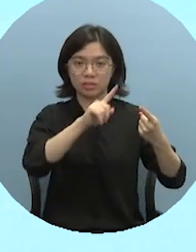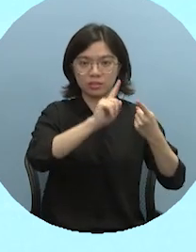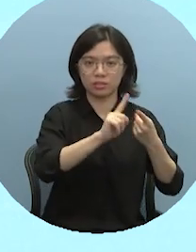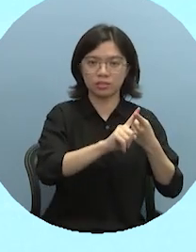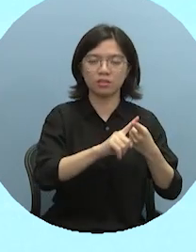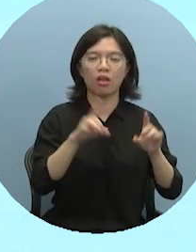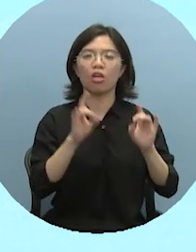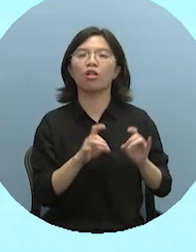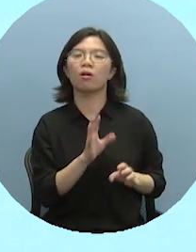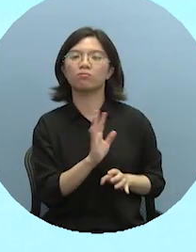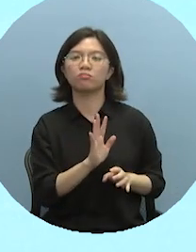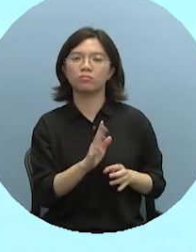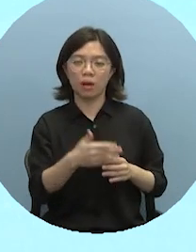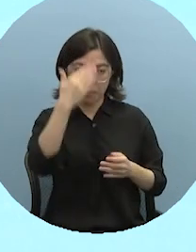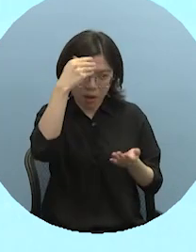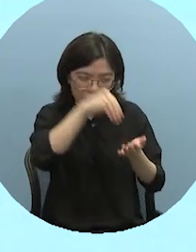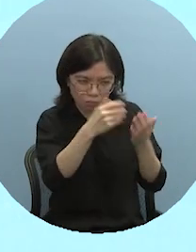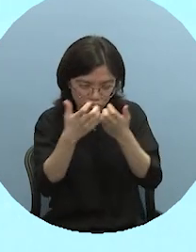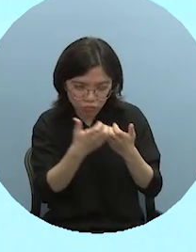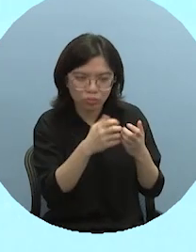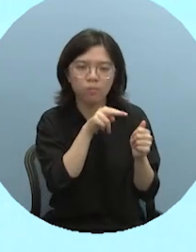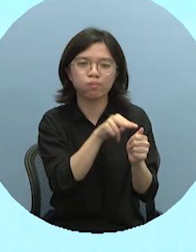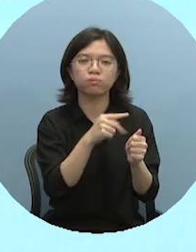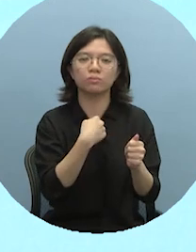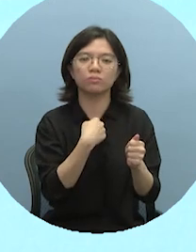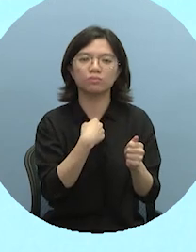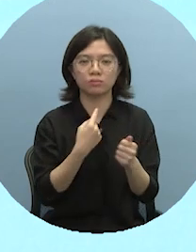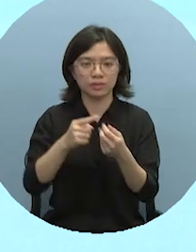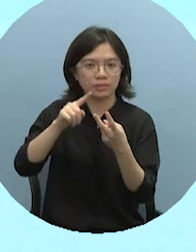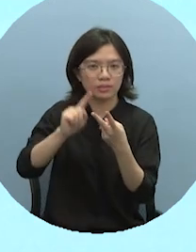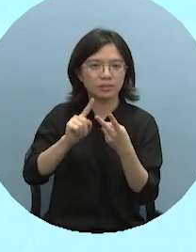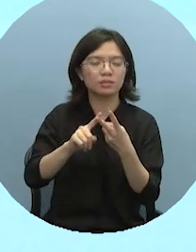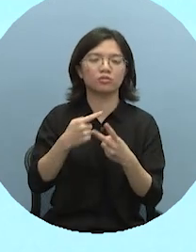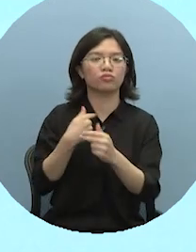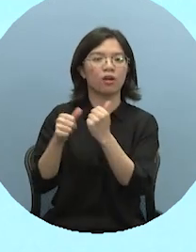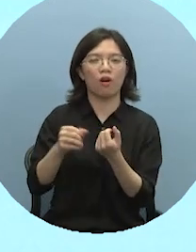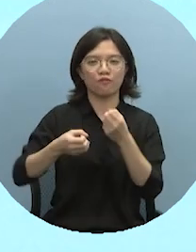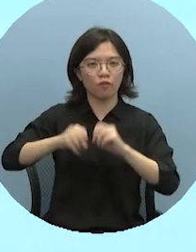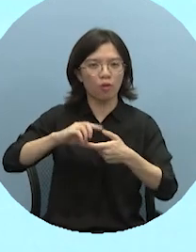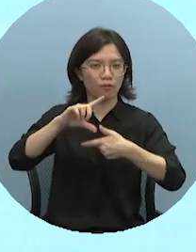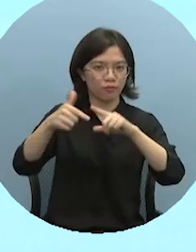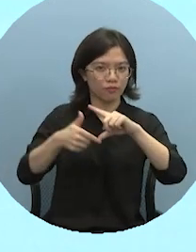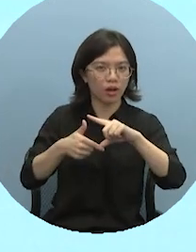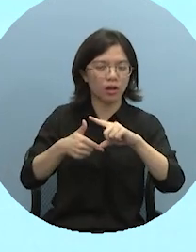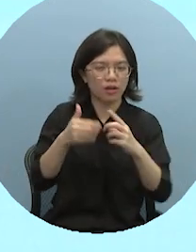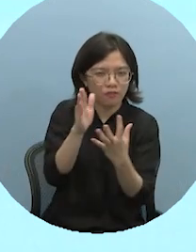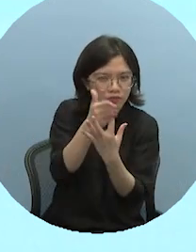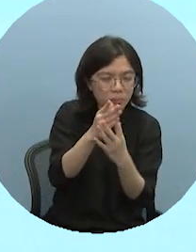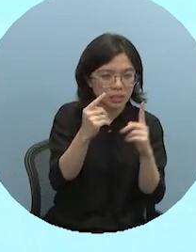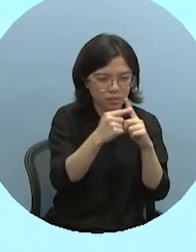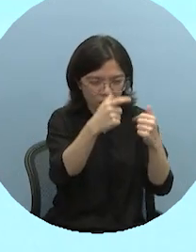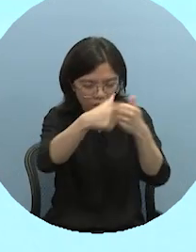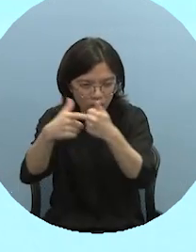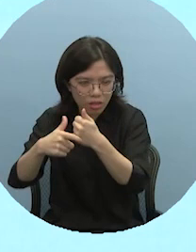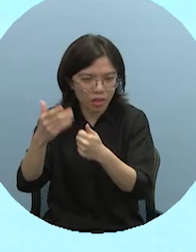確診的數字。第二，我們是會以科學精準的方法去識別不同風險